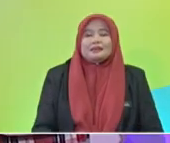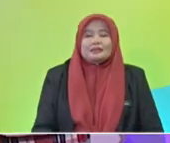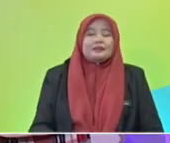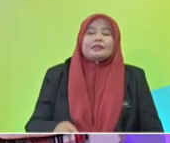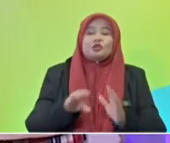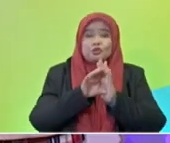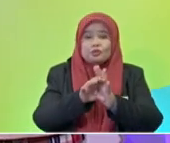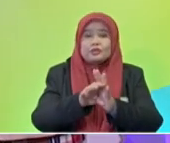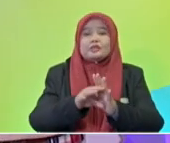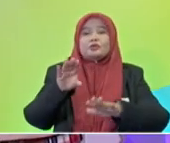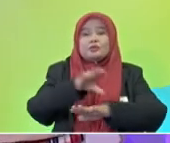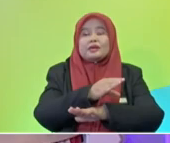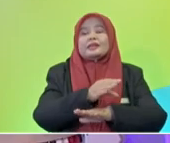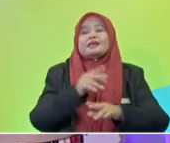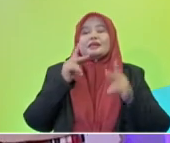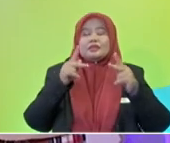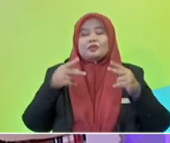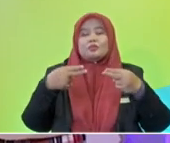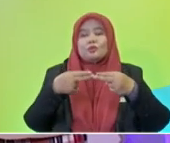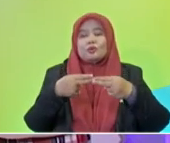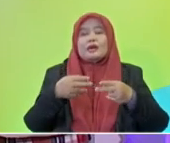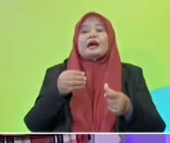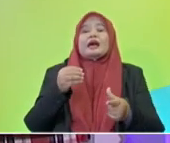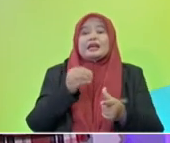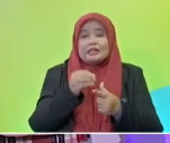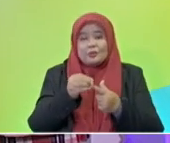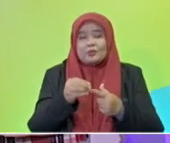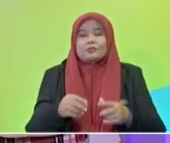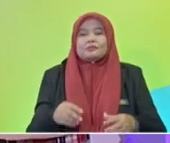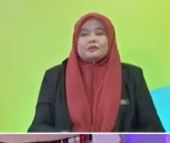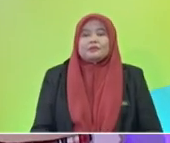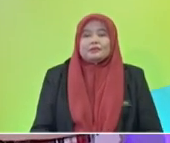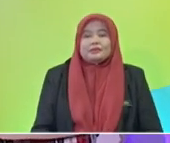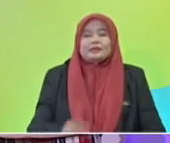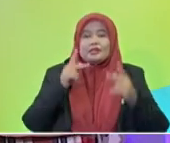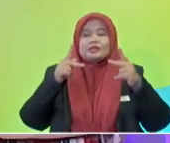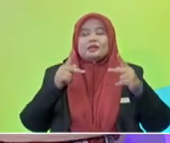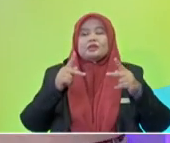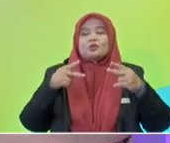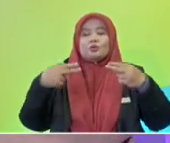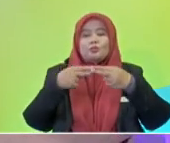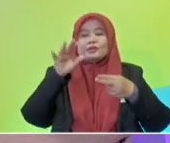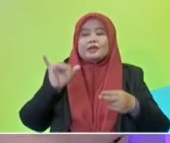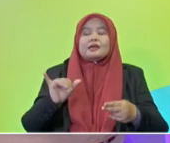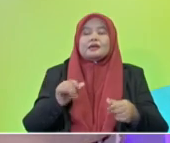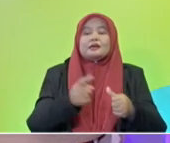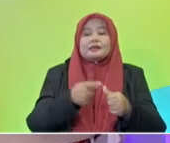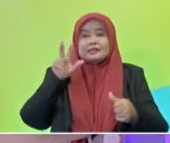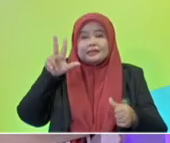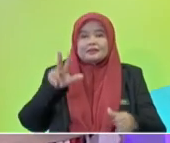gunakan perkataan kata hubung atau baik kita lihat kata hubung yang ketiga Hasana Silakan baca